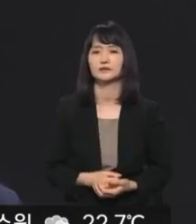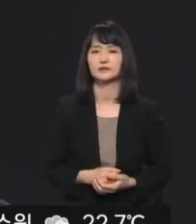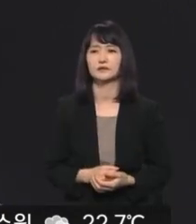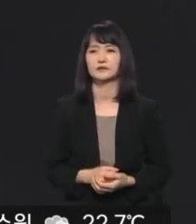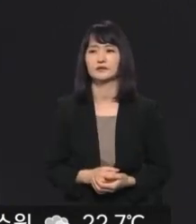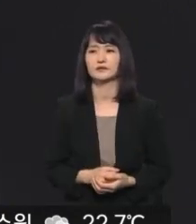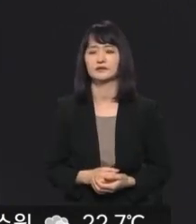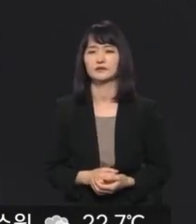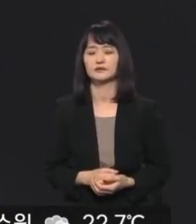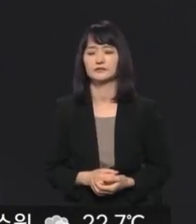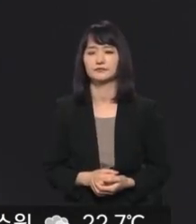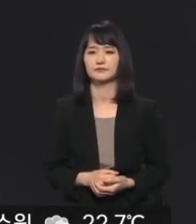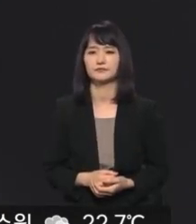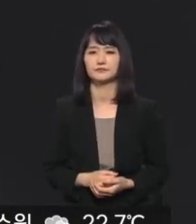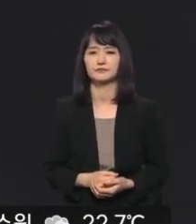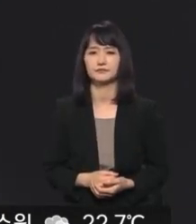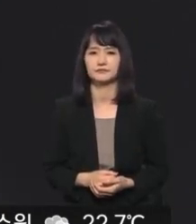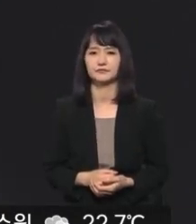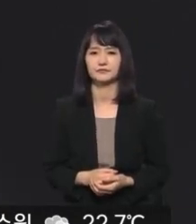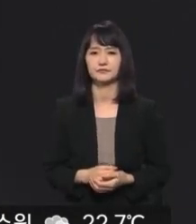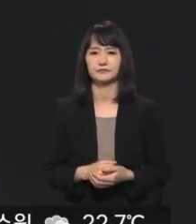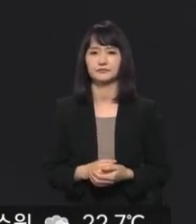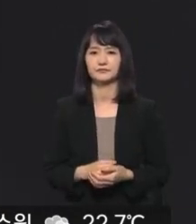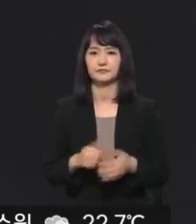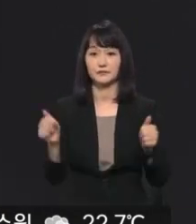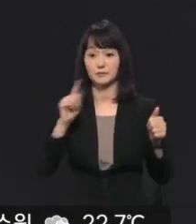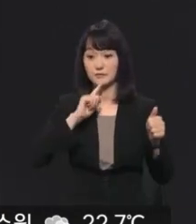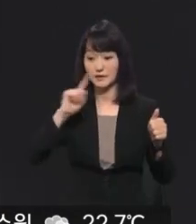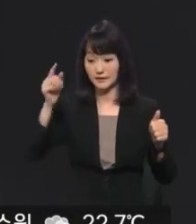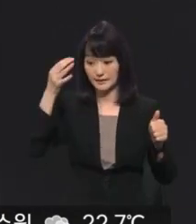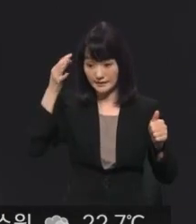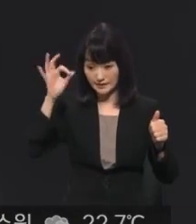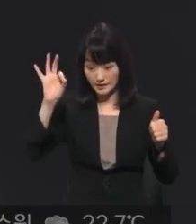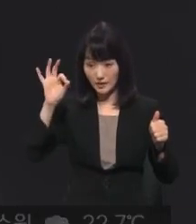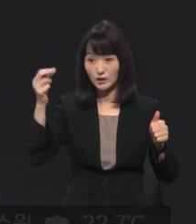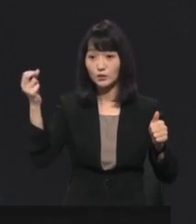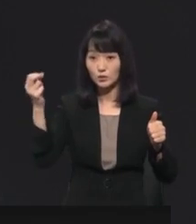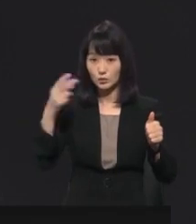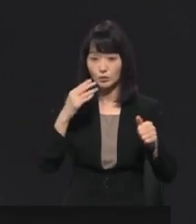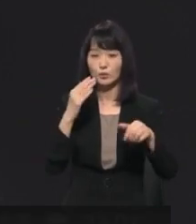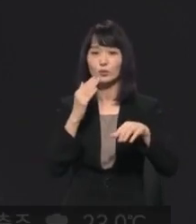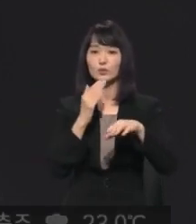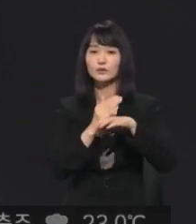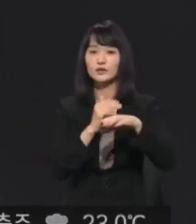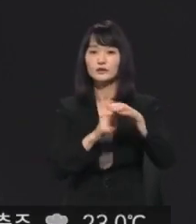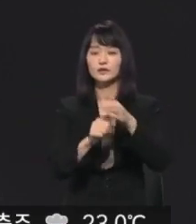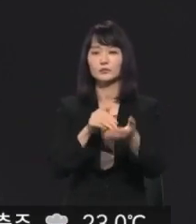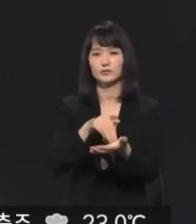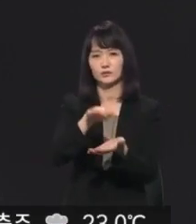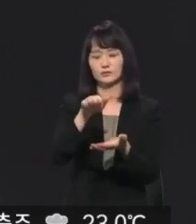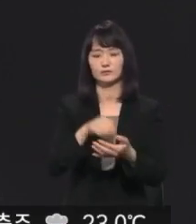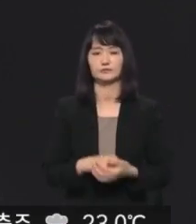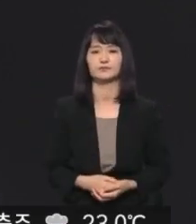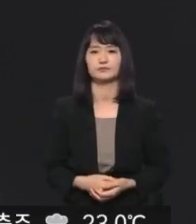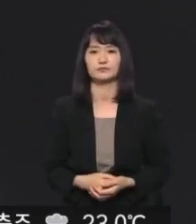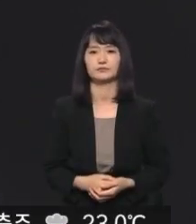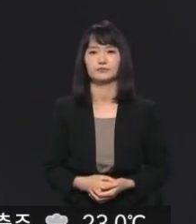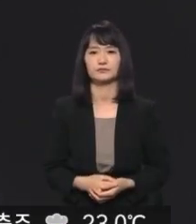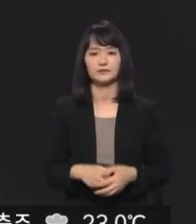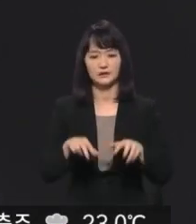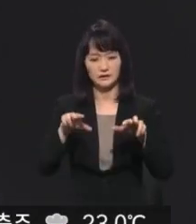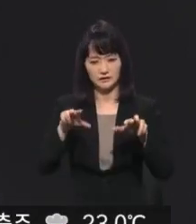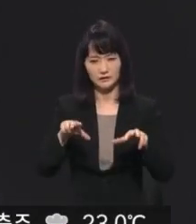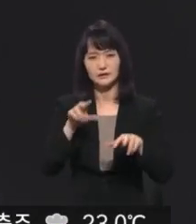쫓아 낸다고 하는 마다 인데 그러니까 아마 8월 초에는 그럴 만한 충분한 그 이야기가 오고 갔을 텐데 지금은 이제 불가능한 상황이 된 좀 받는 것은